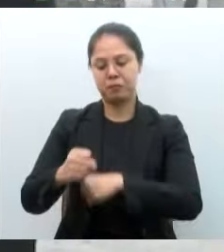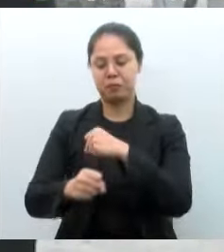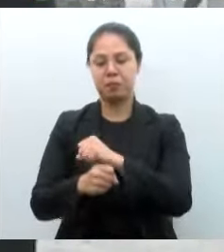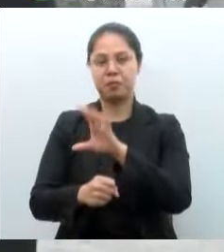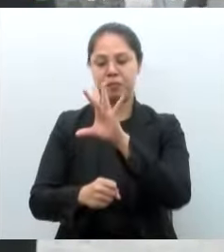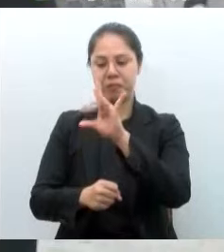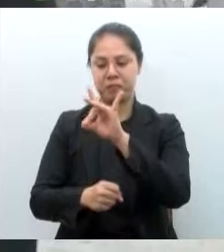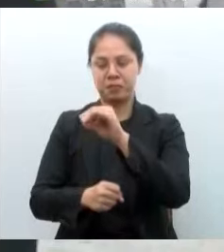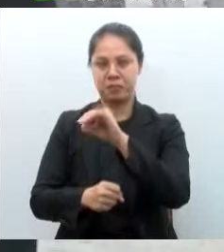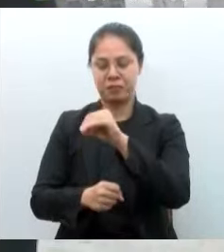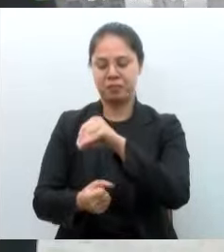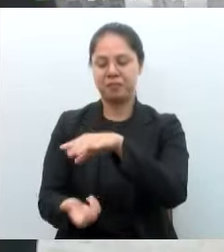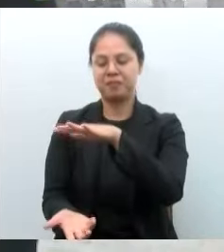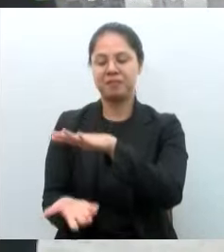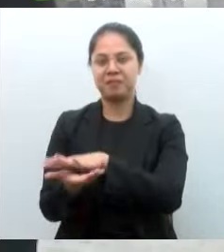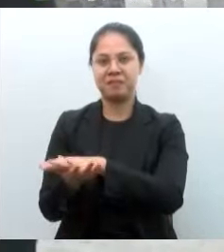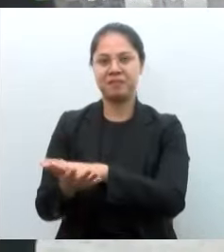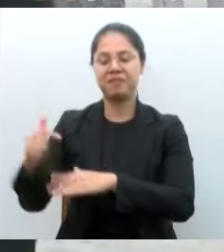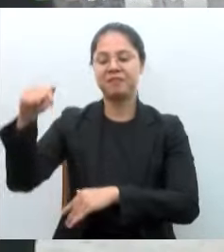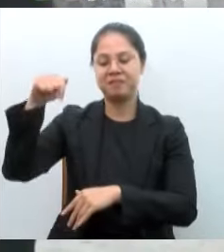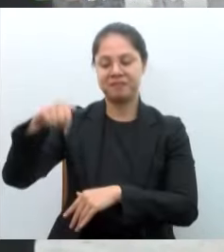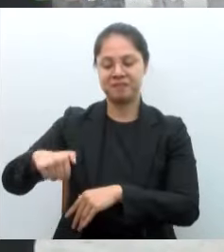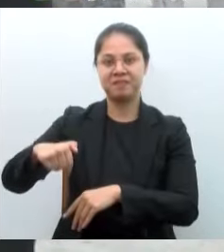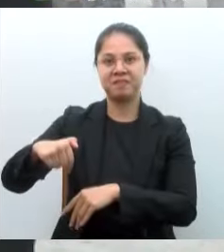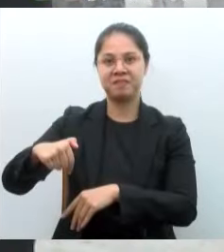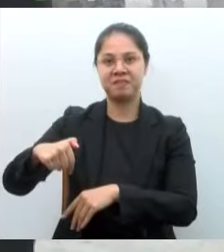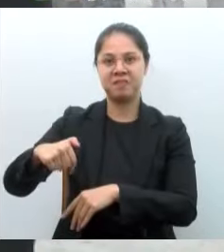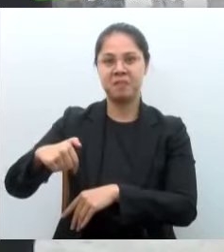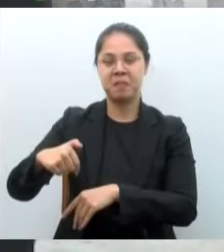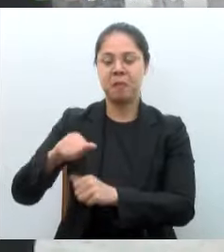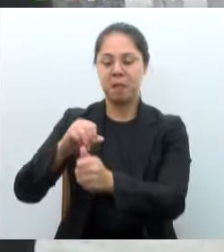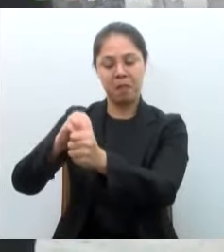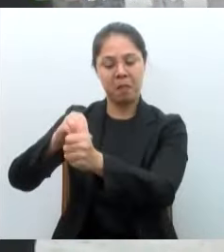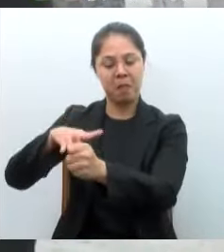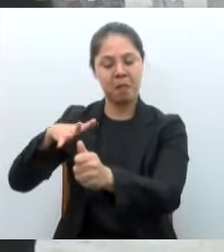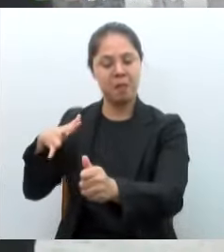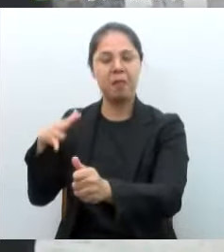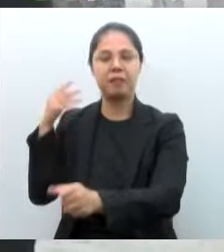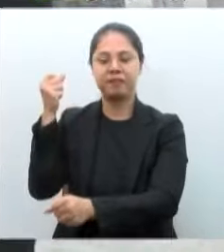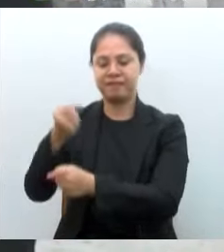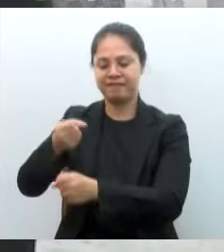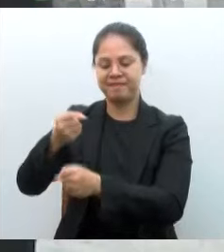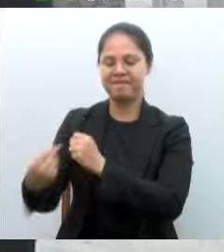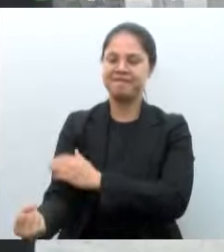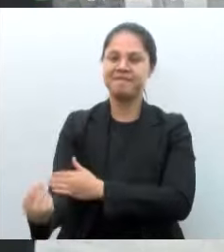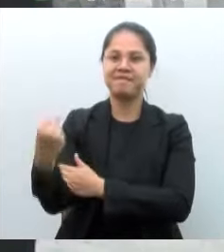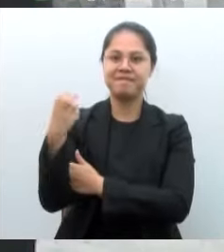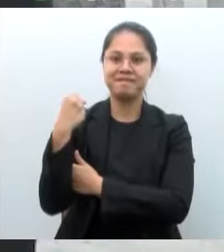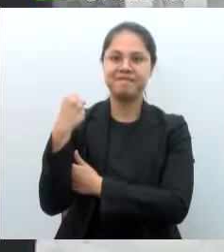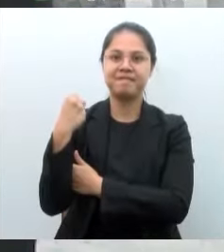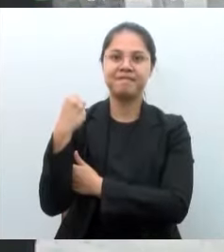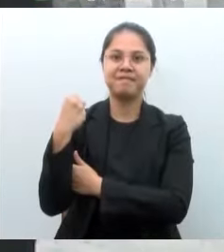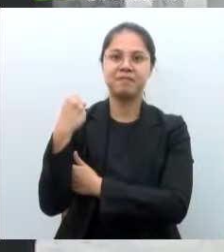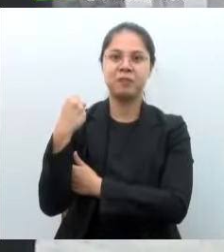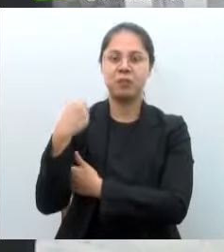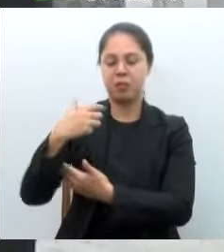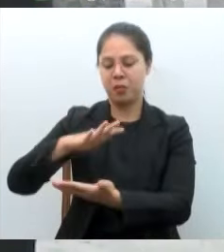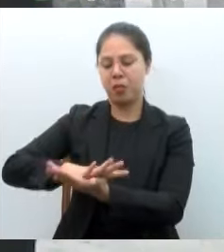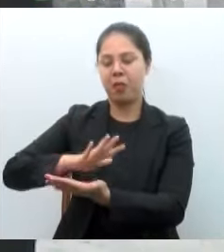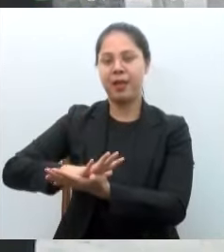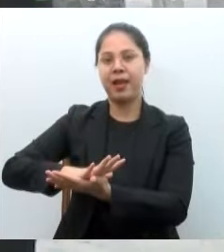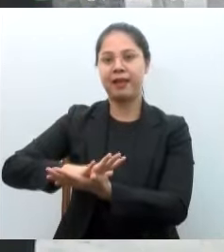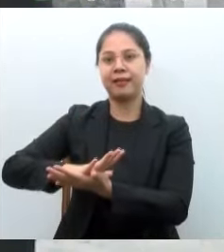นี้สร้างผู้นำที่โรงเรียนรุ่งเรืองวิทยาและเป็นเครือข่ายที่เข้มแข็งของเครือข่ายศิษย์เก่าท